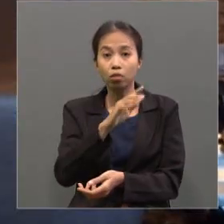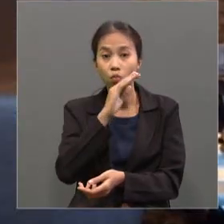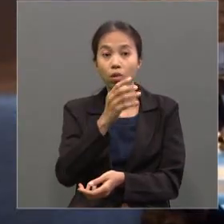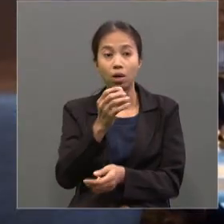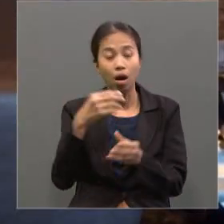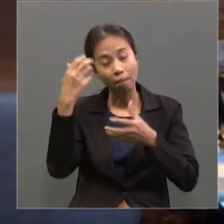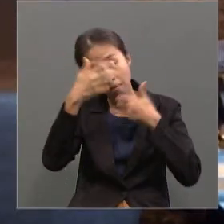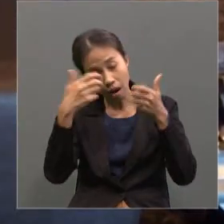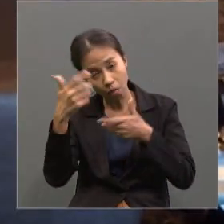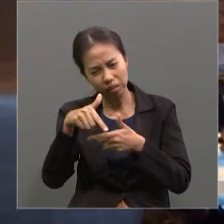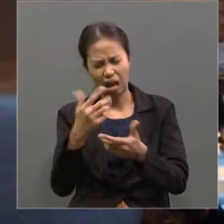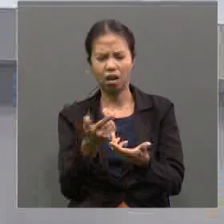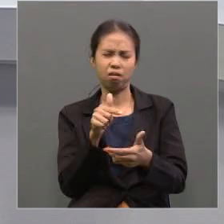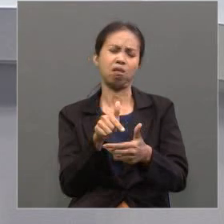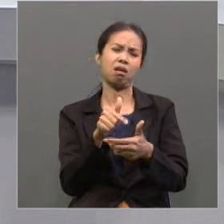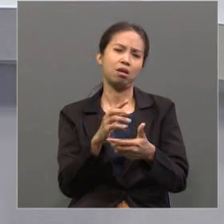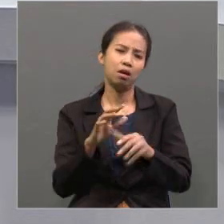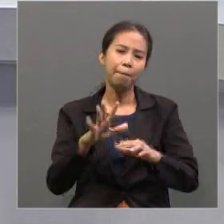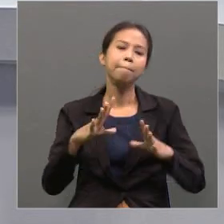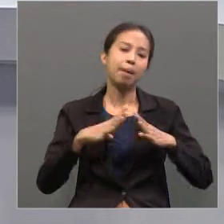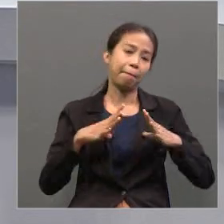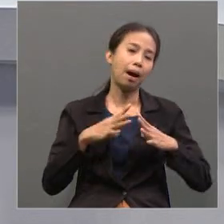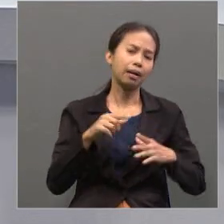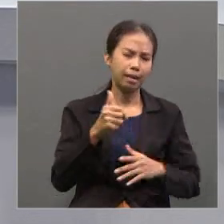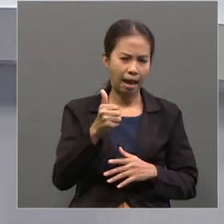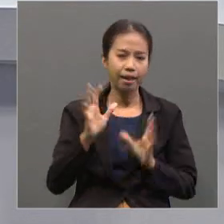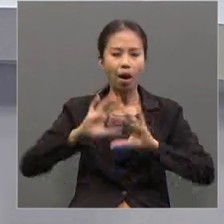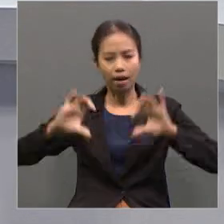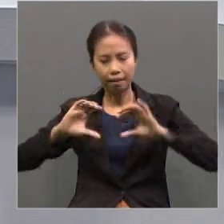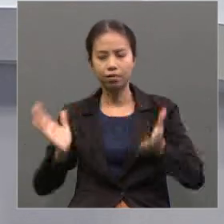งเมาไม่เมาก็ไม่รู้แหละแต่เปอร์เซ็นต์มันเกินอ่ะพักก่อนก็แล้วกันอย่างนี้เป็นต้นนะครับ